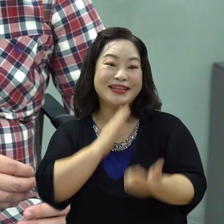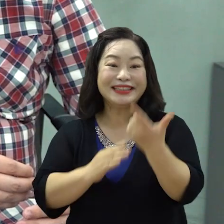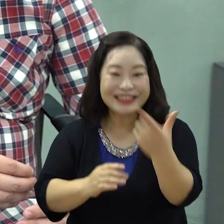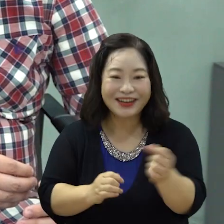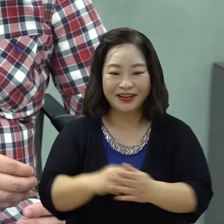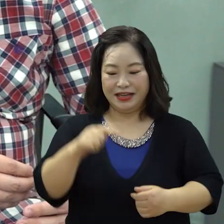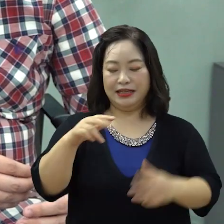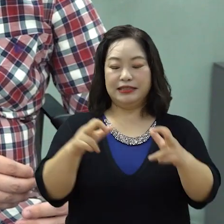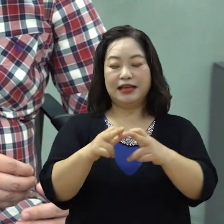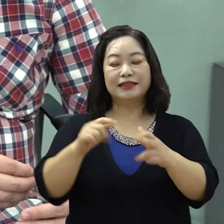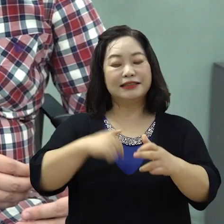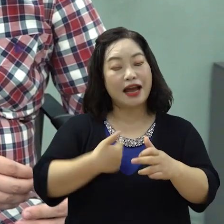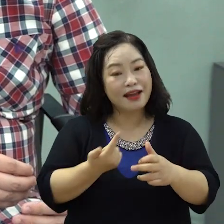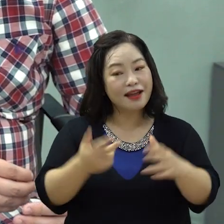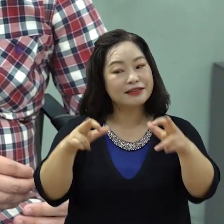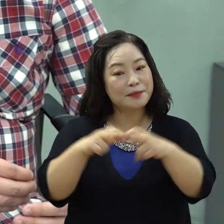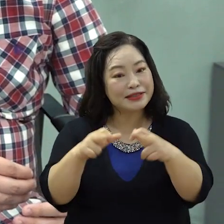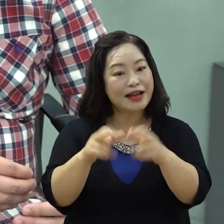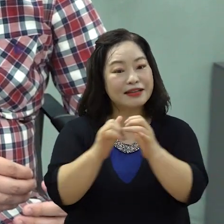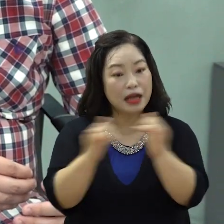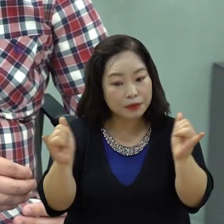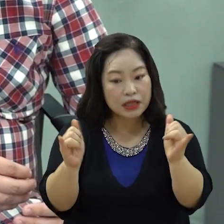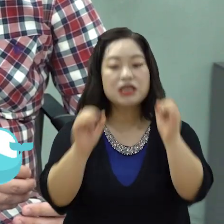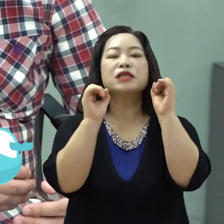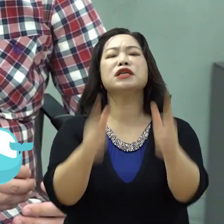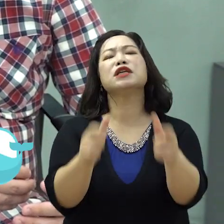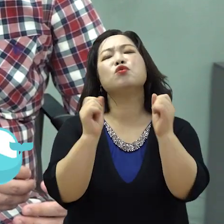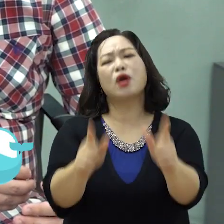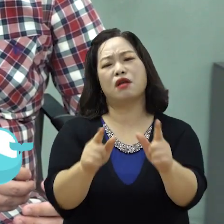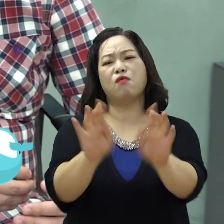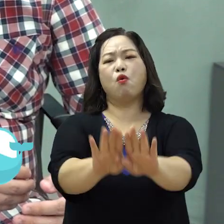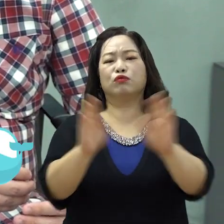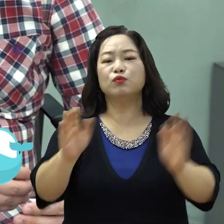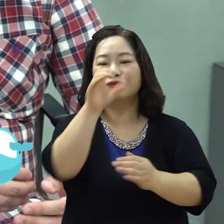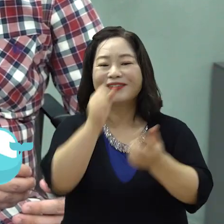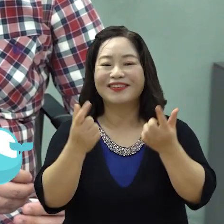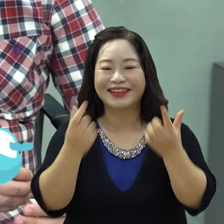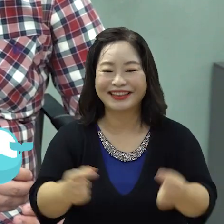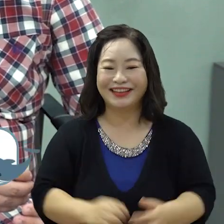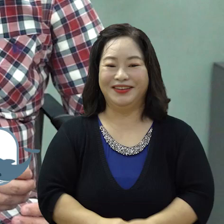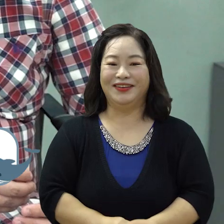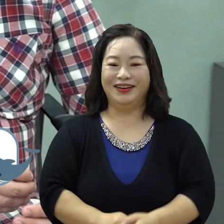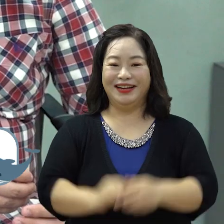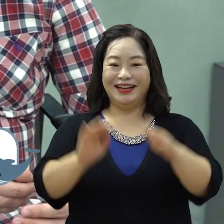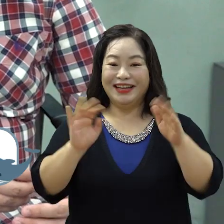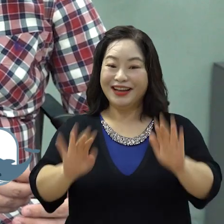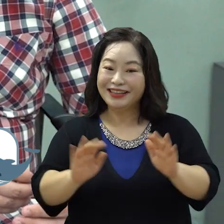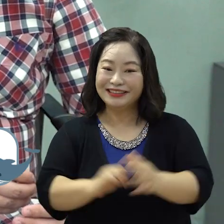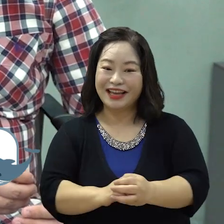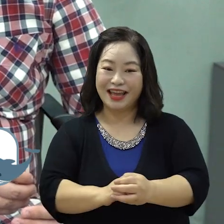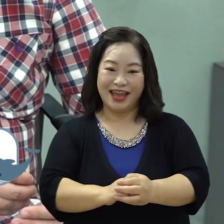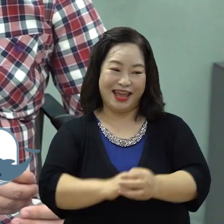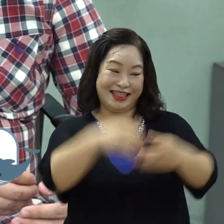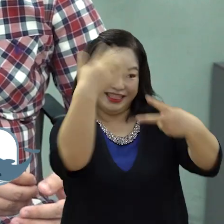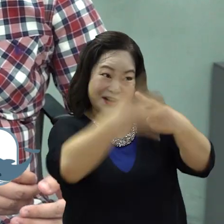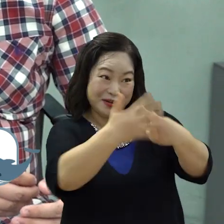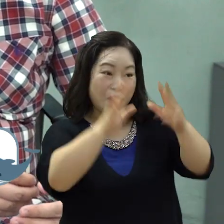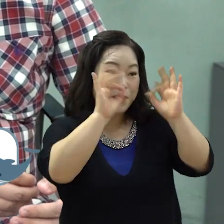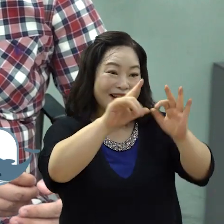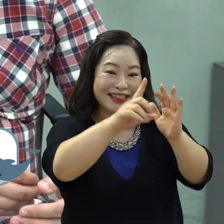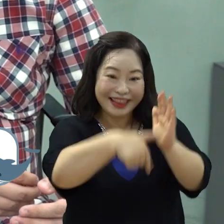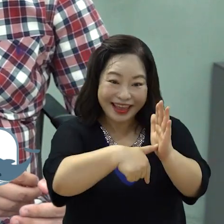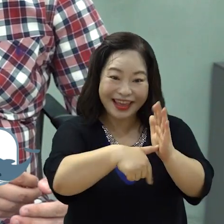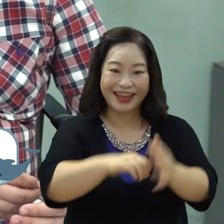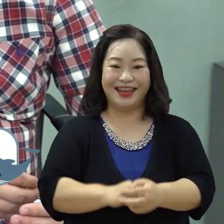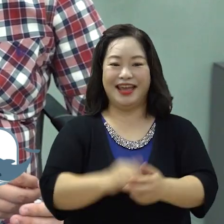함께할 수 있는 길이나 그런 기회 등을 열어준다 이런 것도 생각할 수도 있을 것 같아요. 그 극 중에서도 묘사됐던